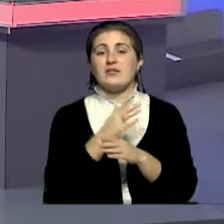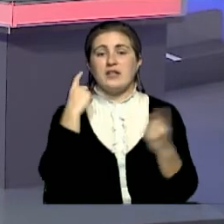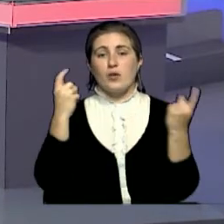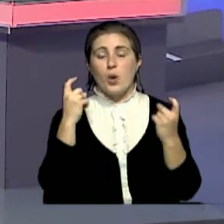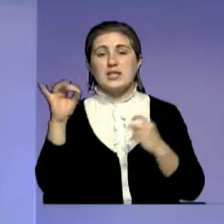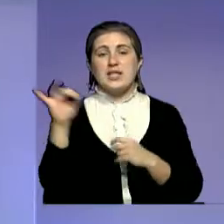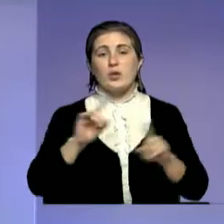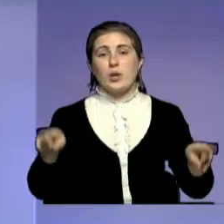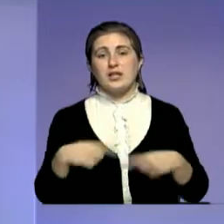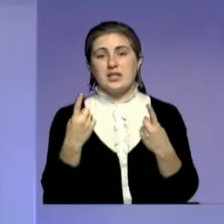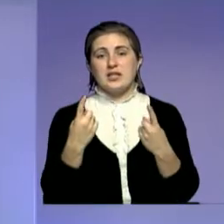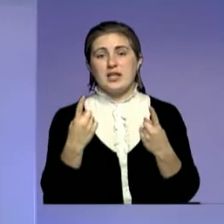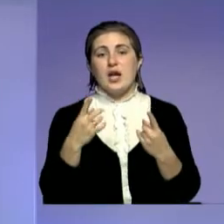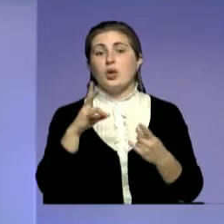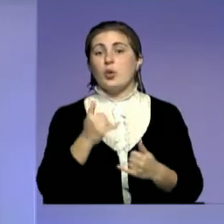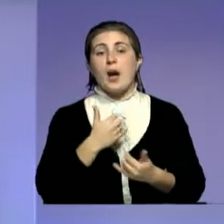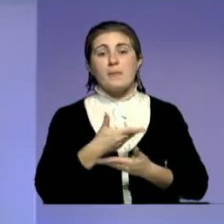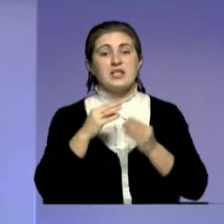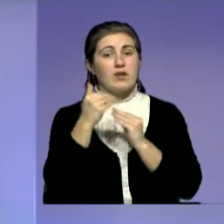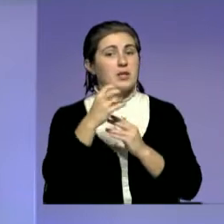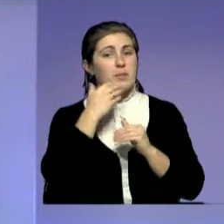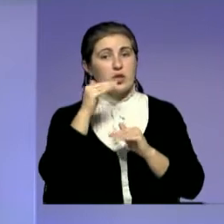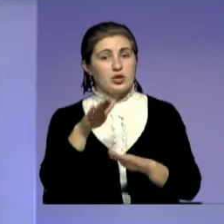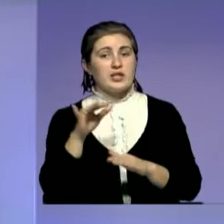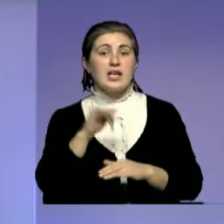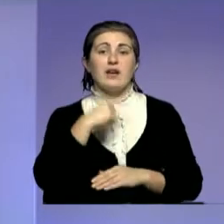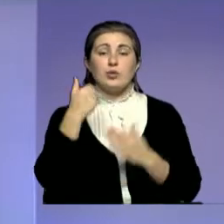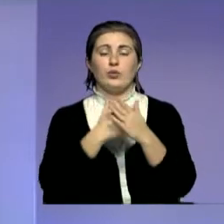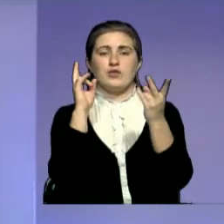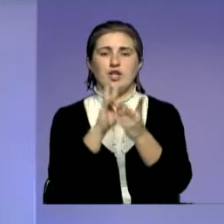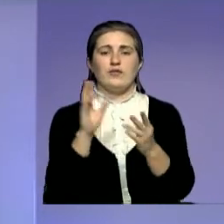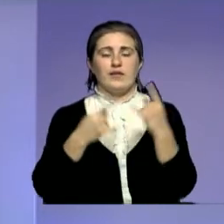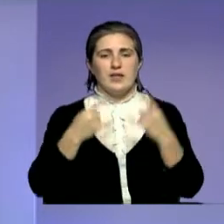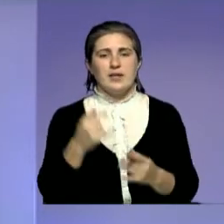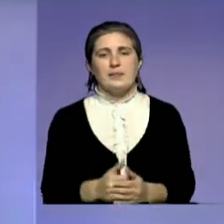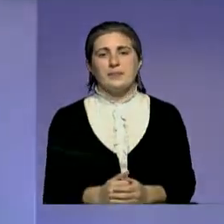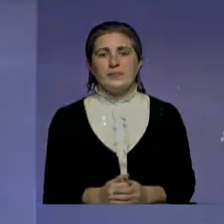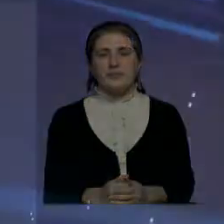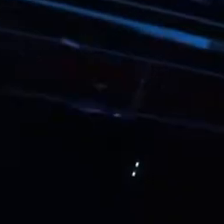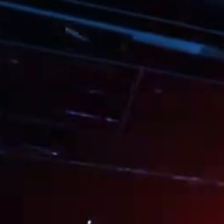информации и реабилитации. Ну а мы с вами не прощаемся и говорим до новых встреч в эфире.